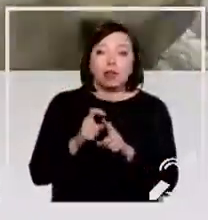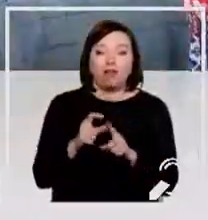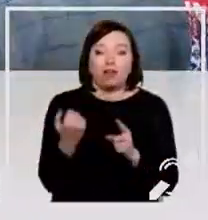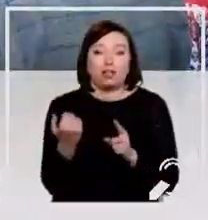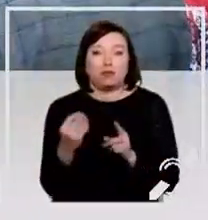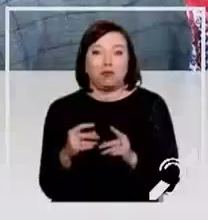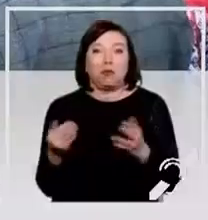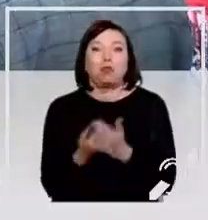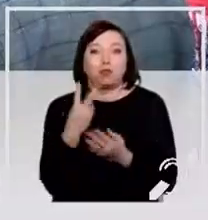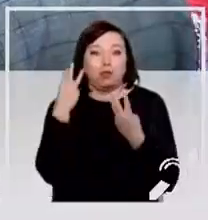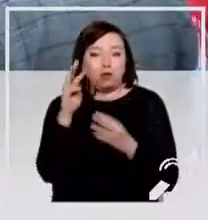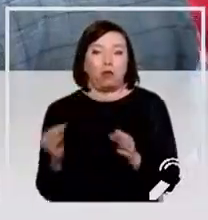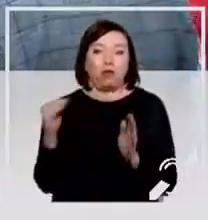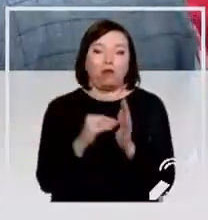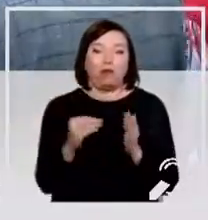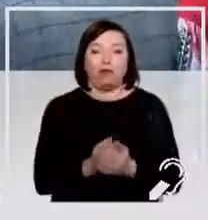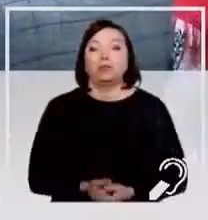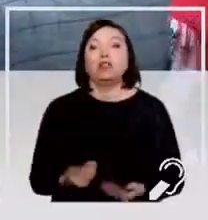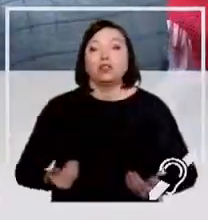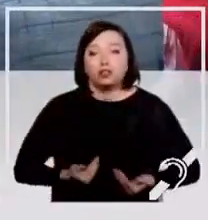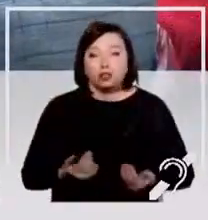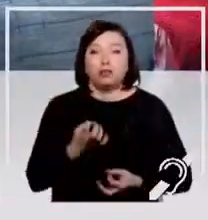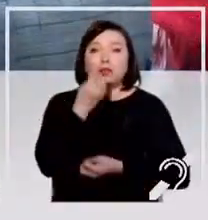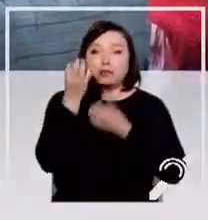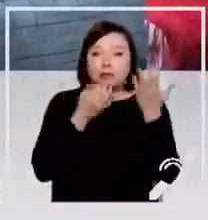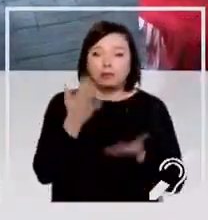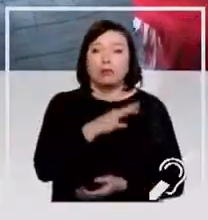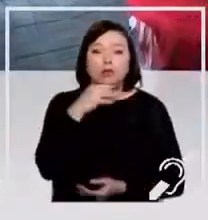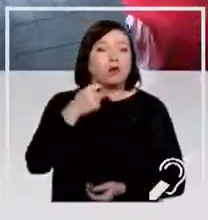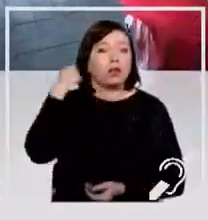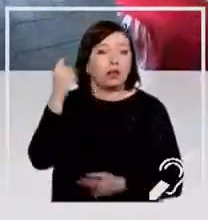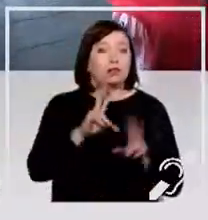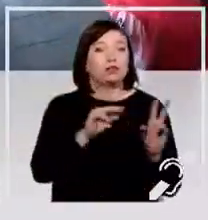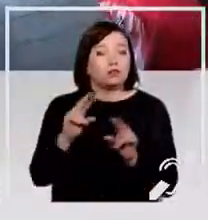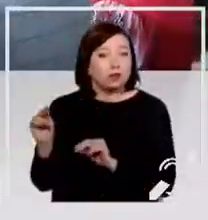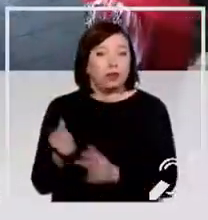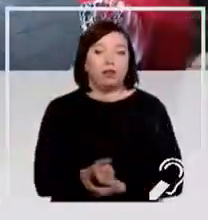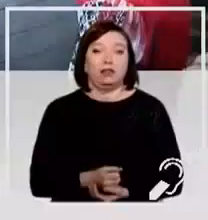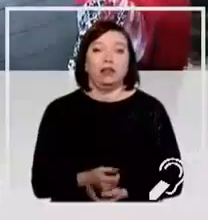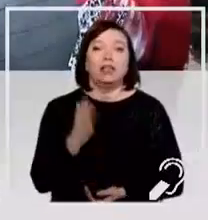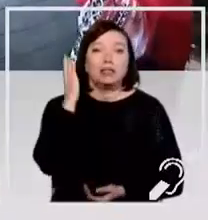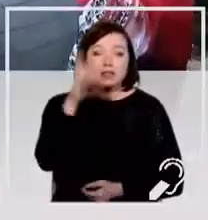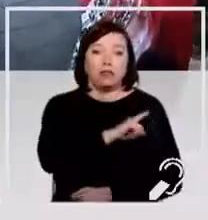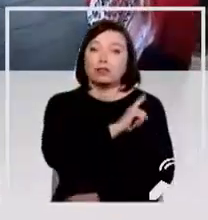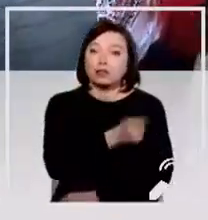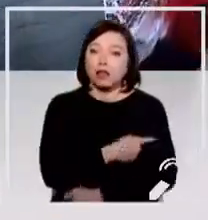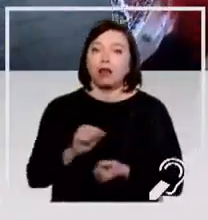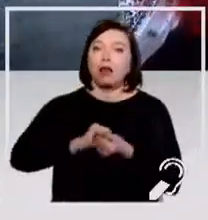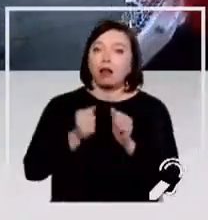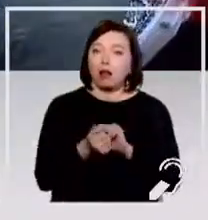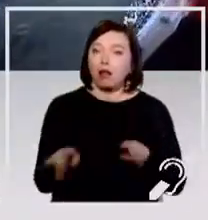moderne să trăiți Să flori întru mulți ani fericit să fiți Tar ca